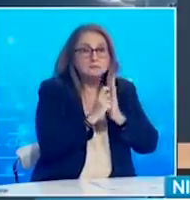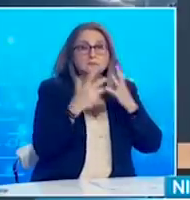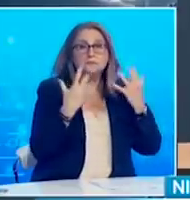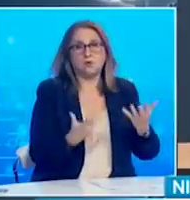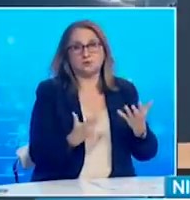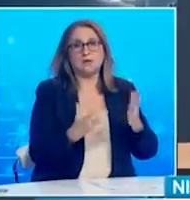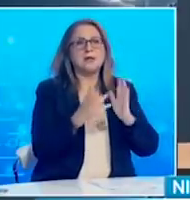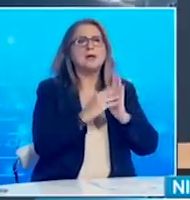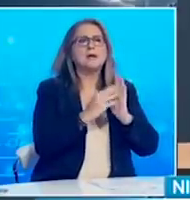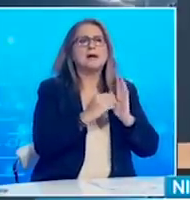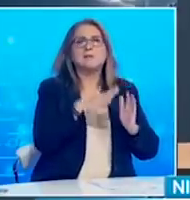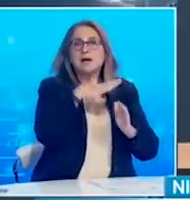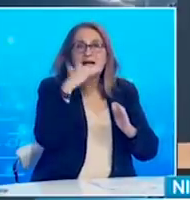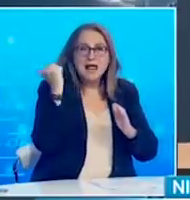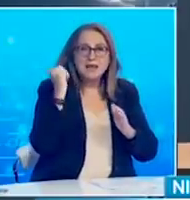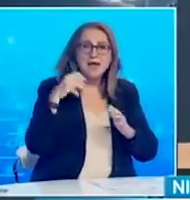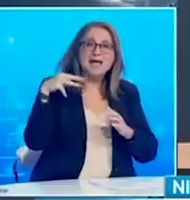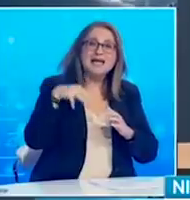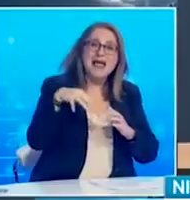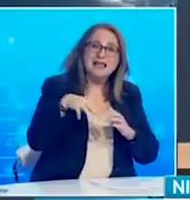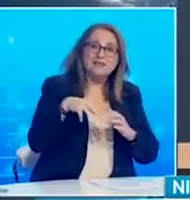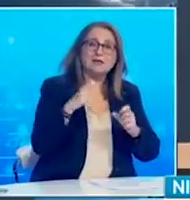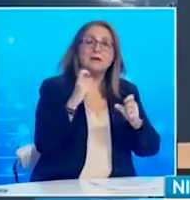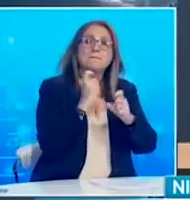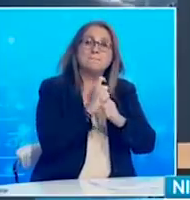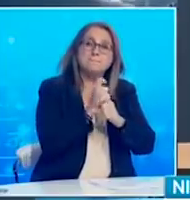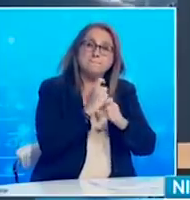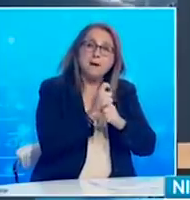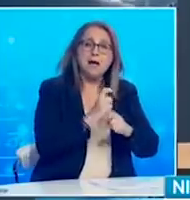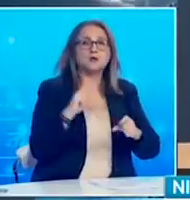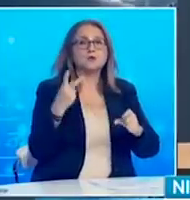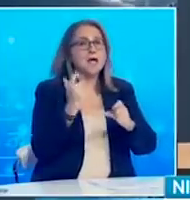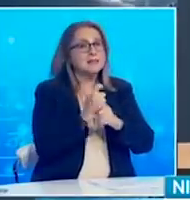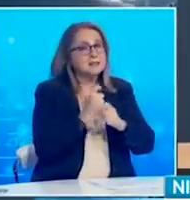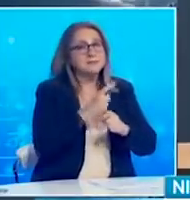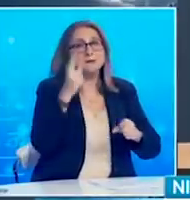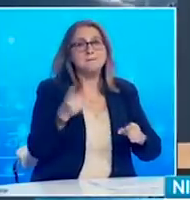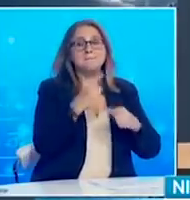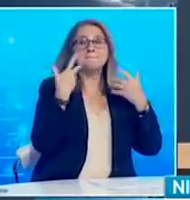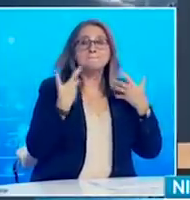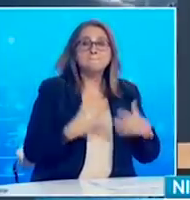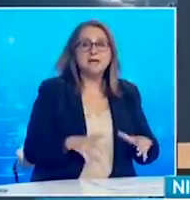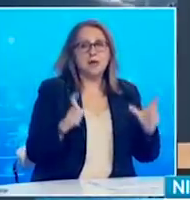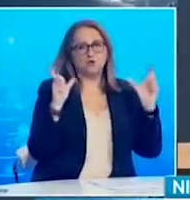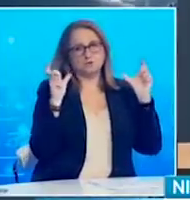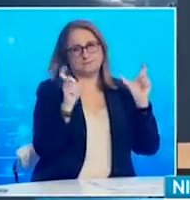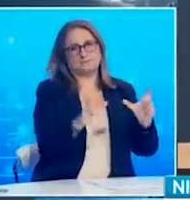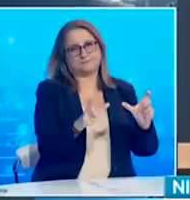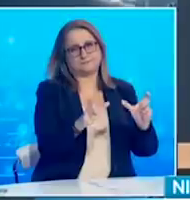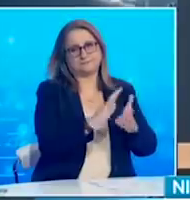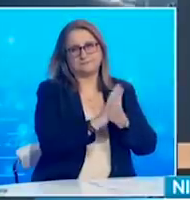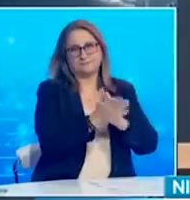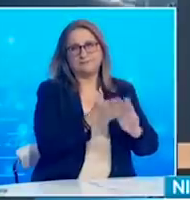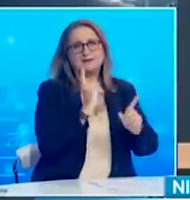οι περιφερειακές ενότητες Χανίων και Χαλκιδικής, η Πάρος, η Αντίπαρος και η Μύκονος έχουν τεθεί λόγω της επιδημιολογικής τους εικόνας σε καθεστώς